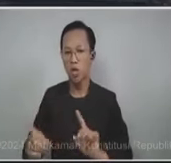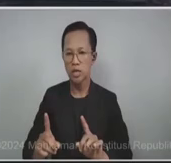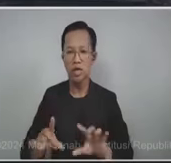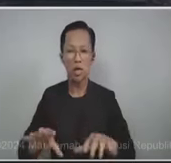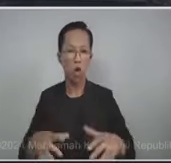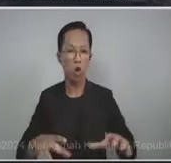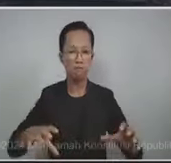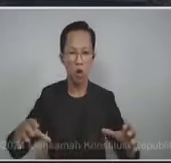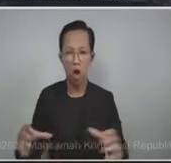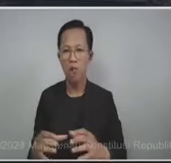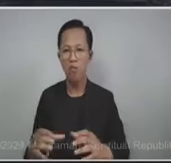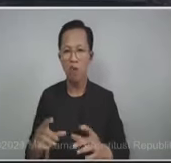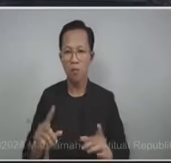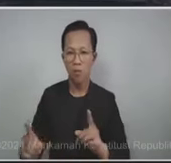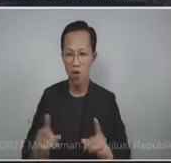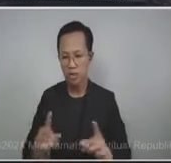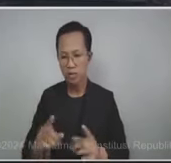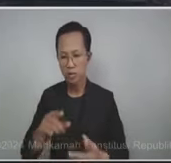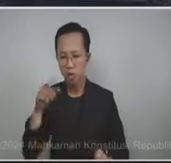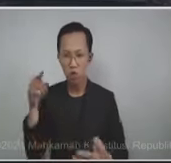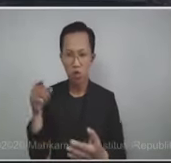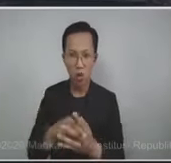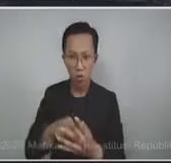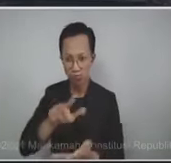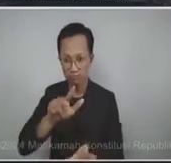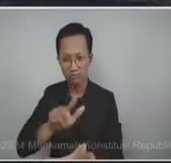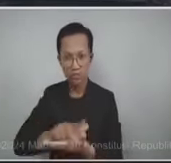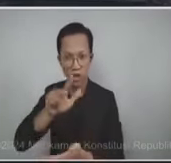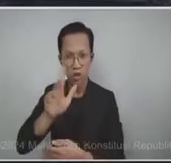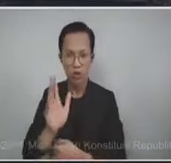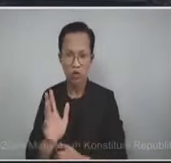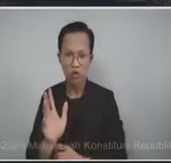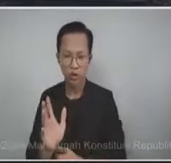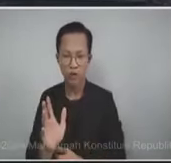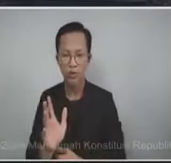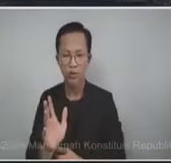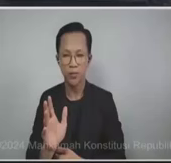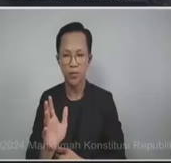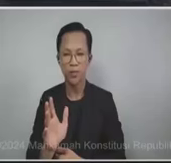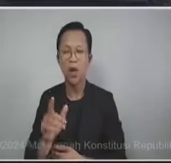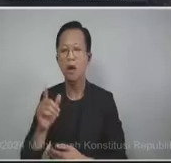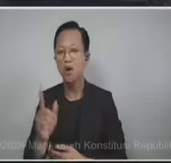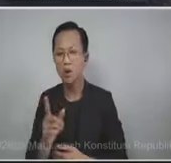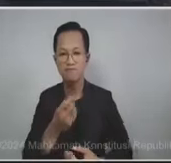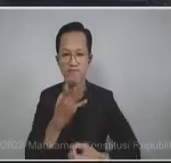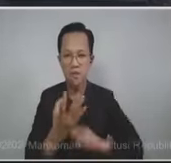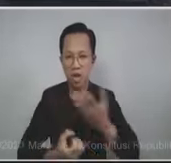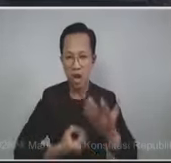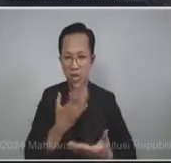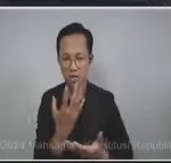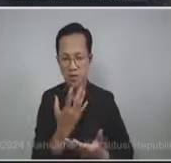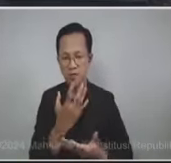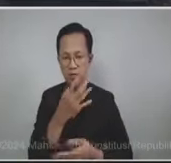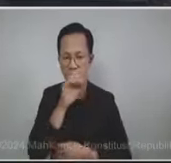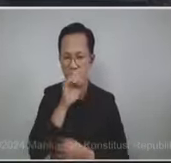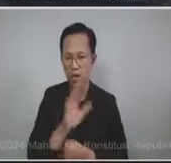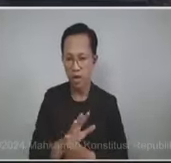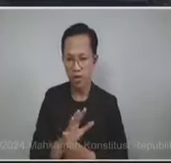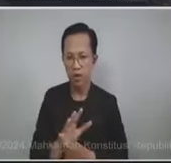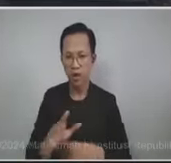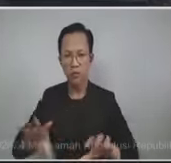memiliki suara sah dalam pemilu sebagaimana ditentukan dalam norma batang tubuhnya dengan adanya penjelasan yang menyatakan bahwa hanya partai